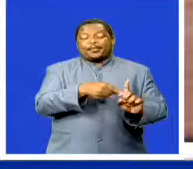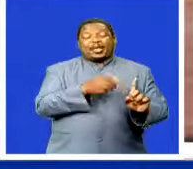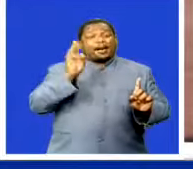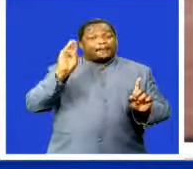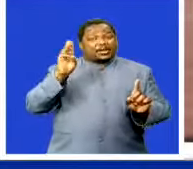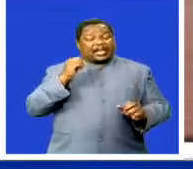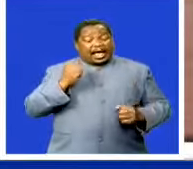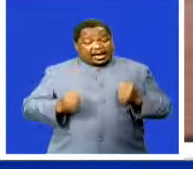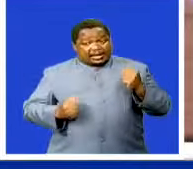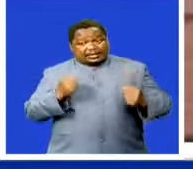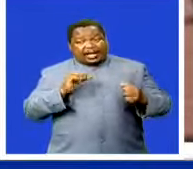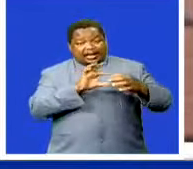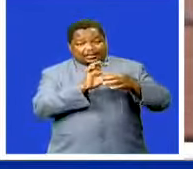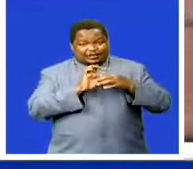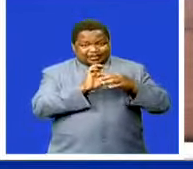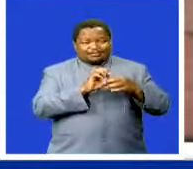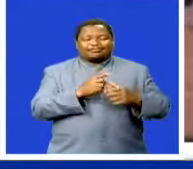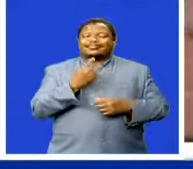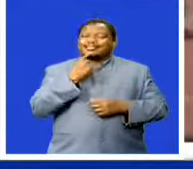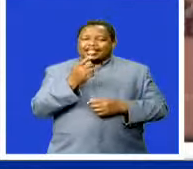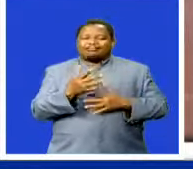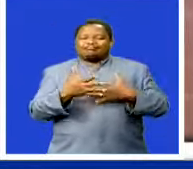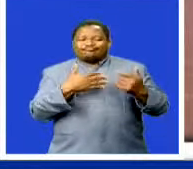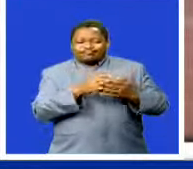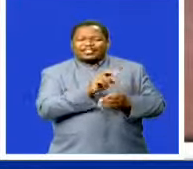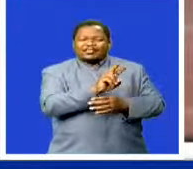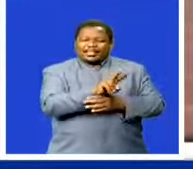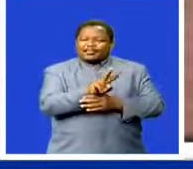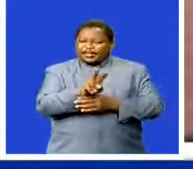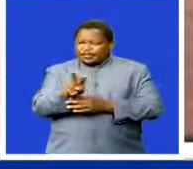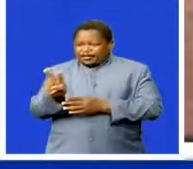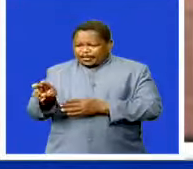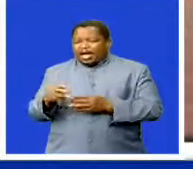lithemba lekuthi izinga letingijimi kancane kancane liyabuya